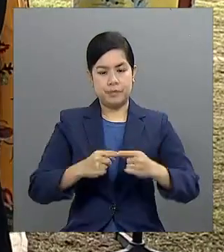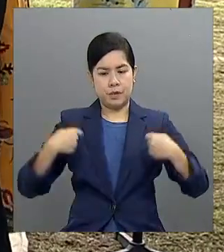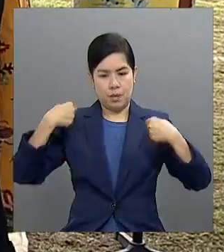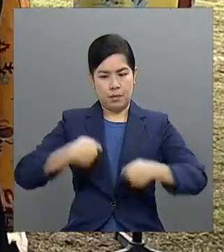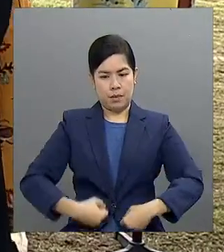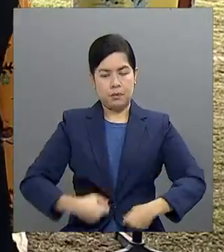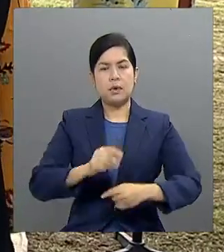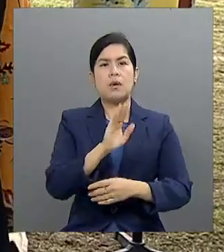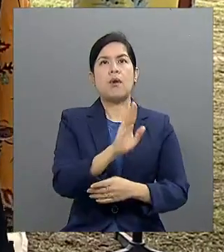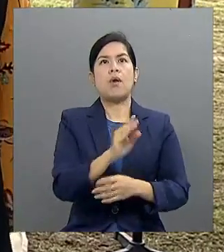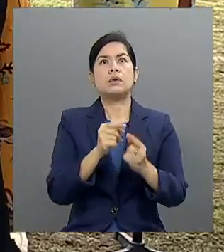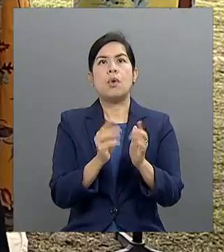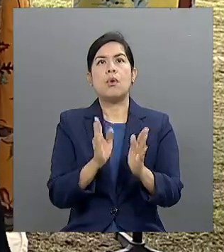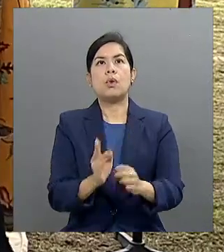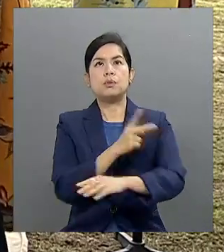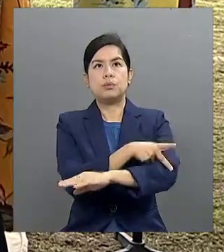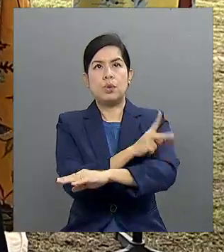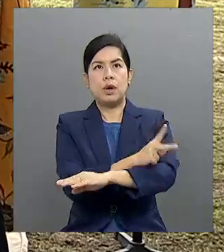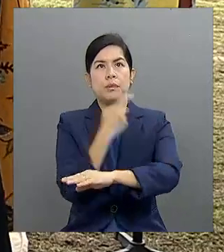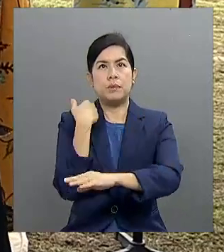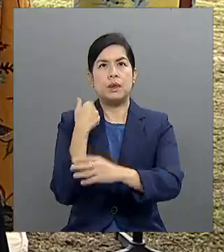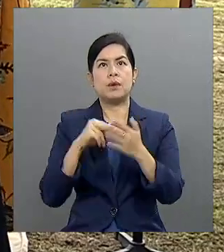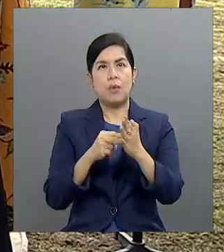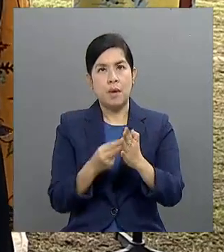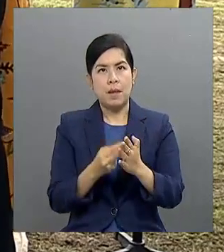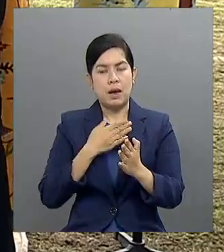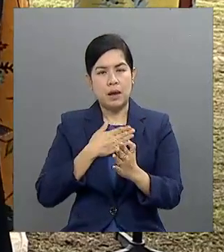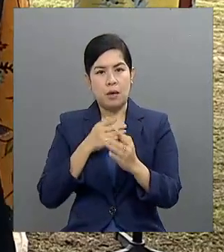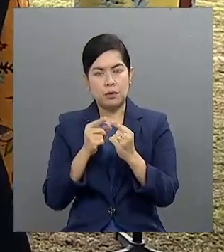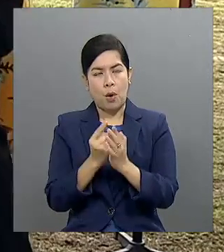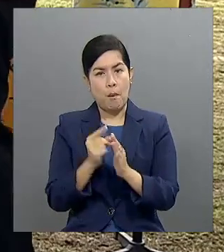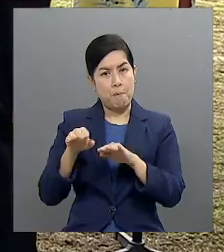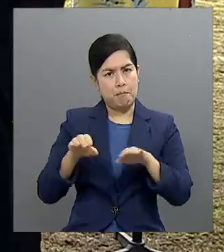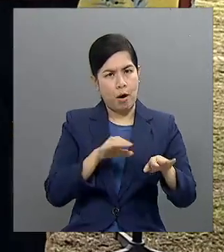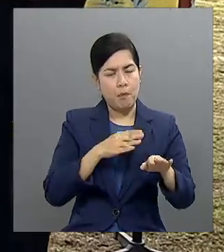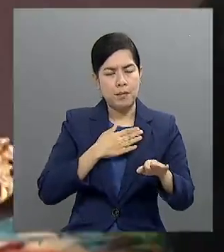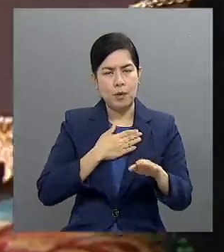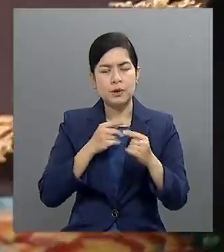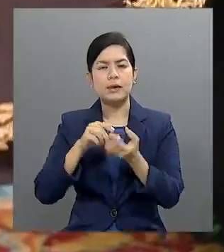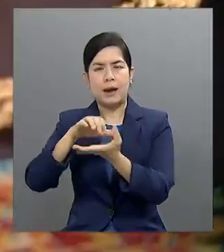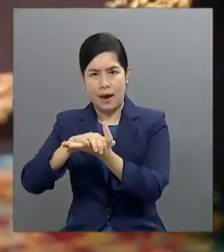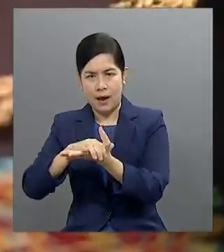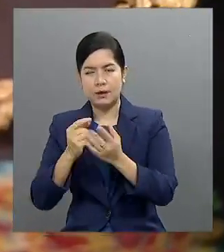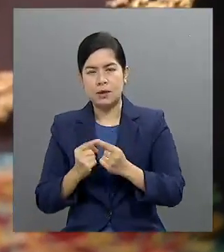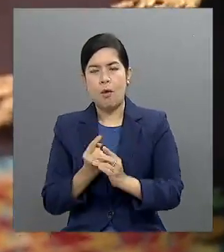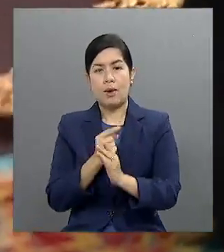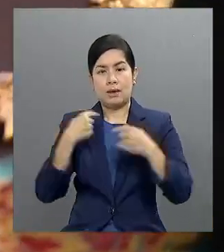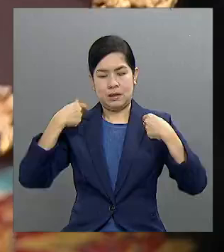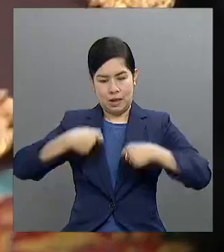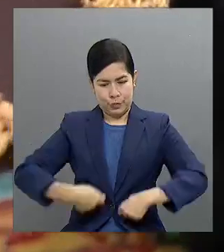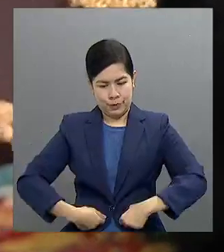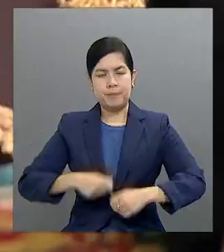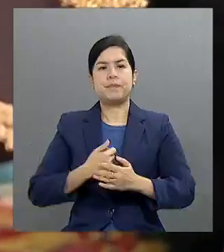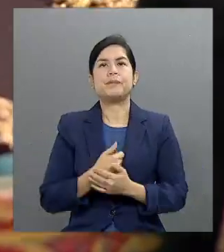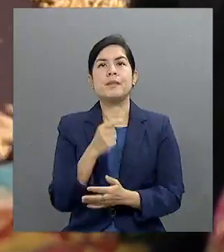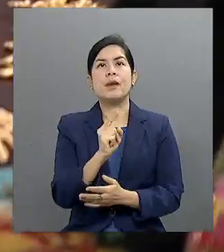ชุดที่นะครับเตรียมตัวก่อนที่จะเป็นเจ้าสาวนะครับก็คือในวันทำขนมสดนะครับแต่จริงๆแล้วเนี่ยก่อนที่จะเป็นเจ้าสาวเนี่ยนะครับเราจะ